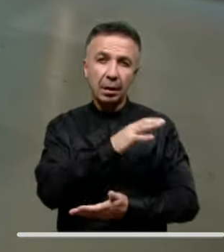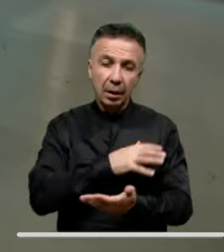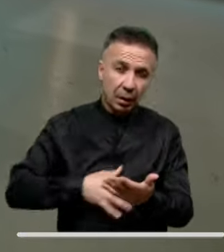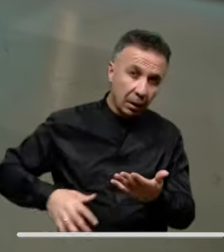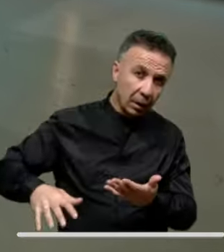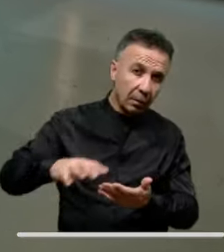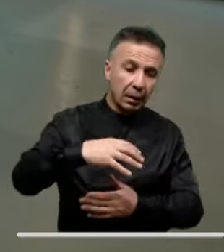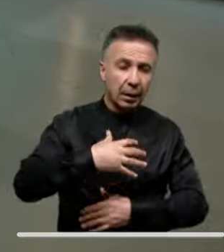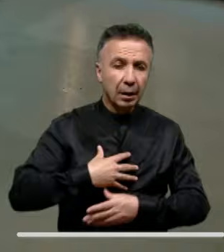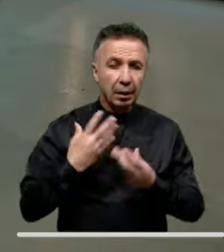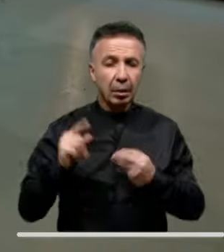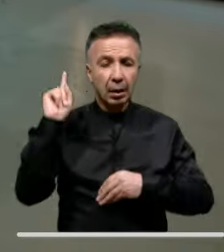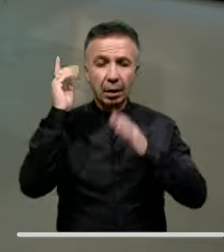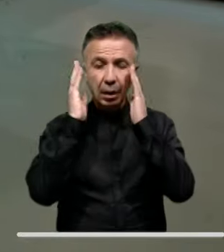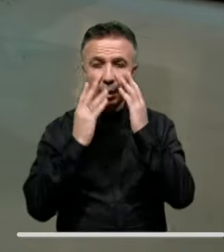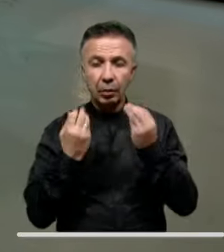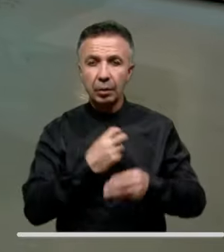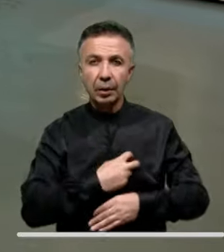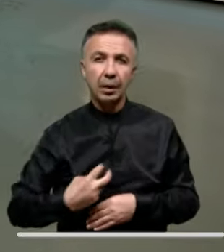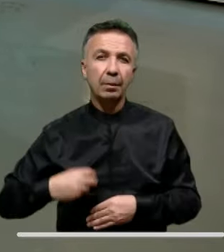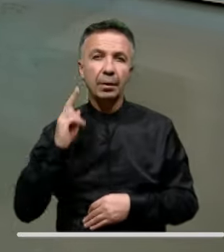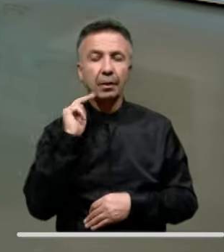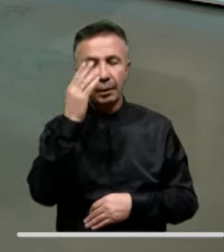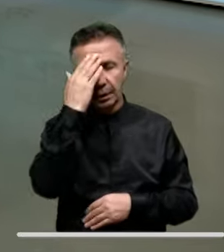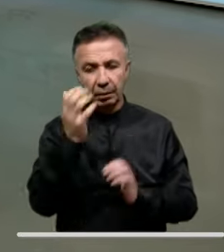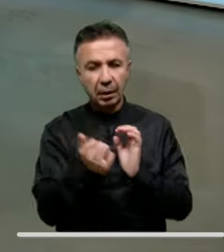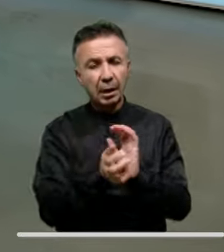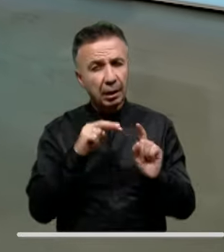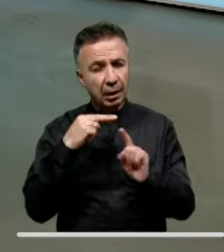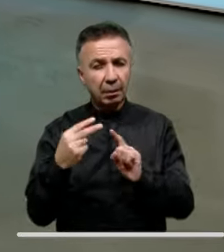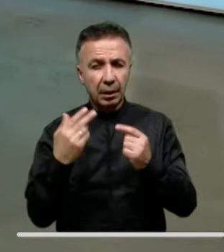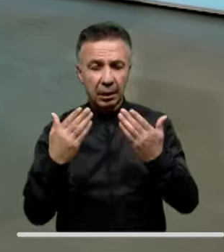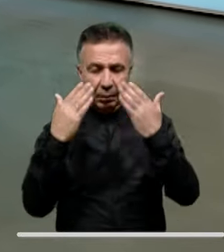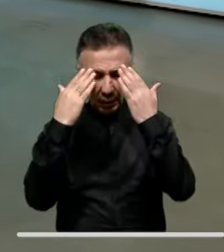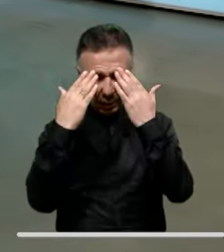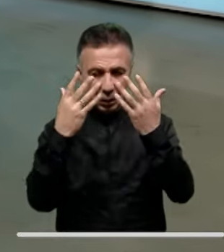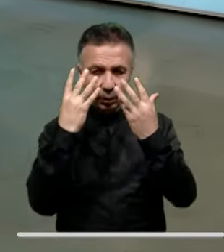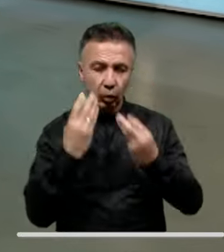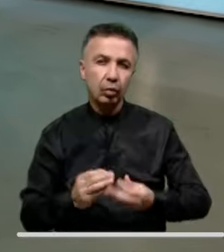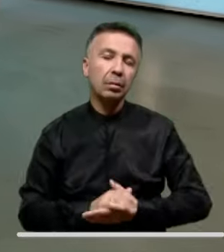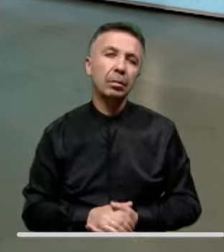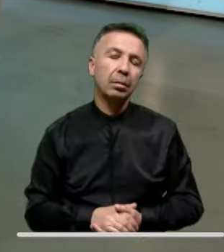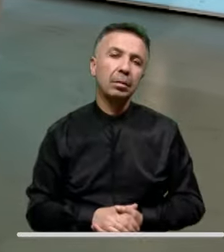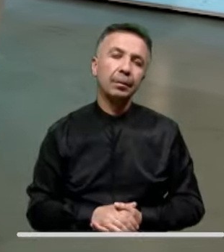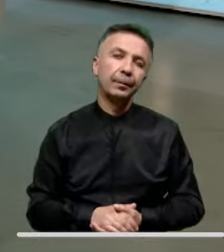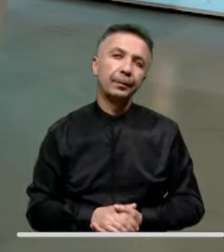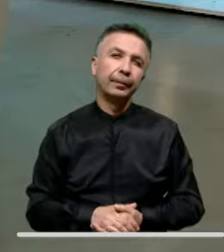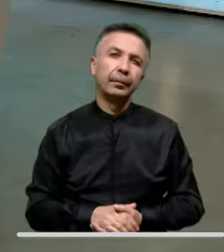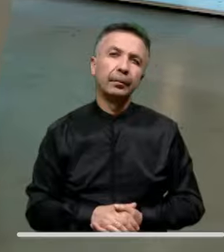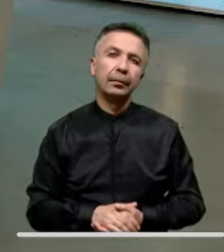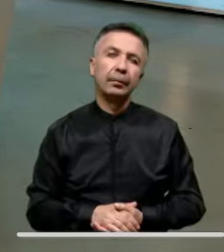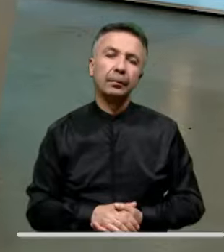Elhamdülillahi rabbil alamin ve salatu vesselamu ala resulina Muhammedin ve ala alihi ve